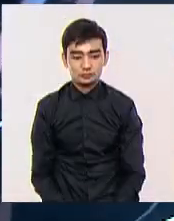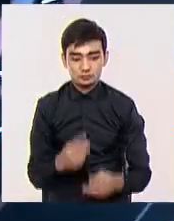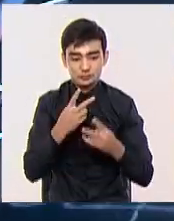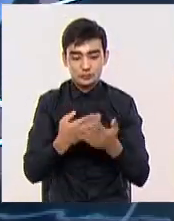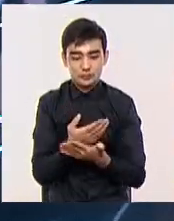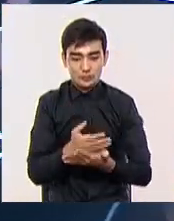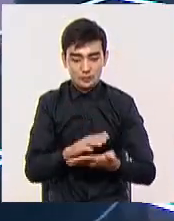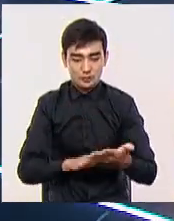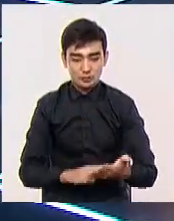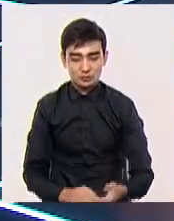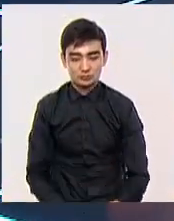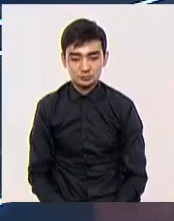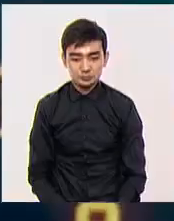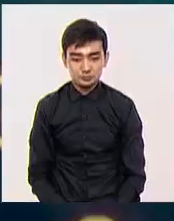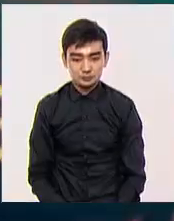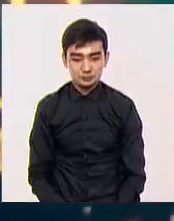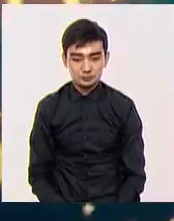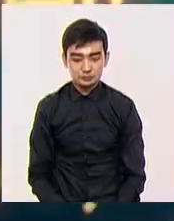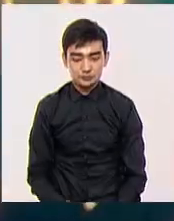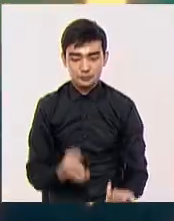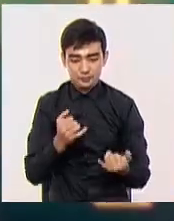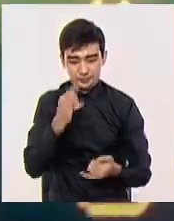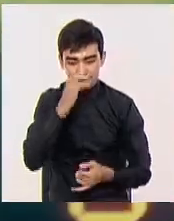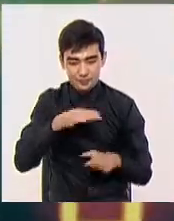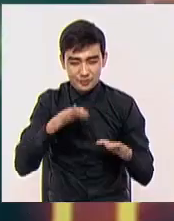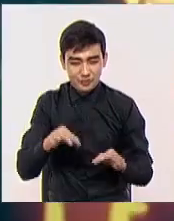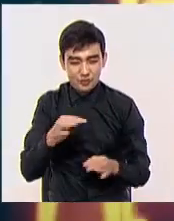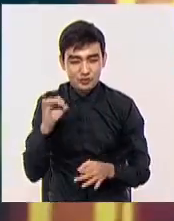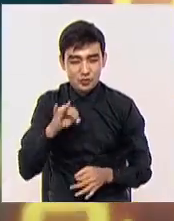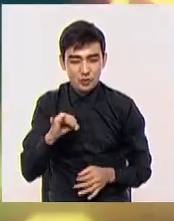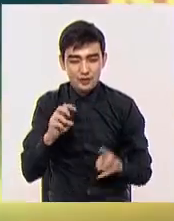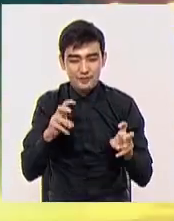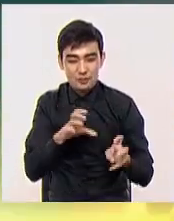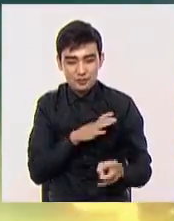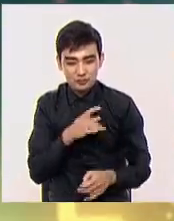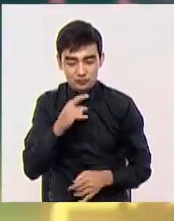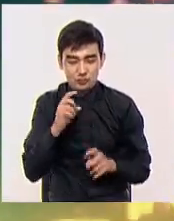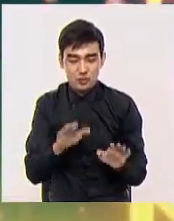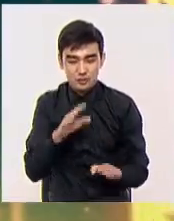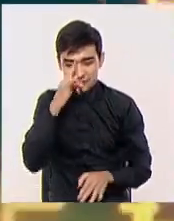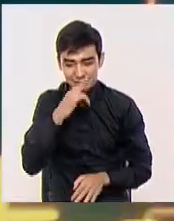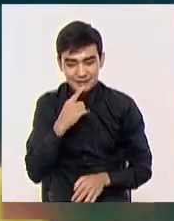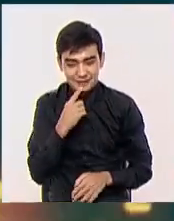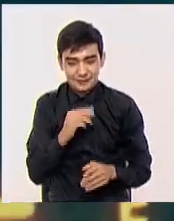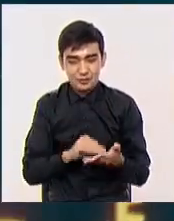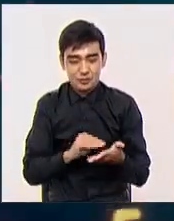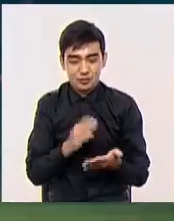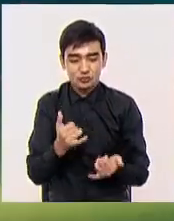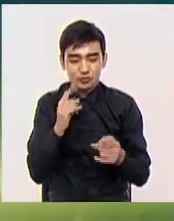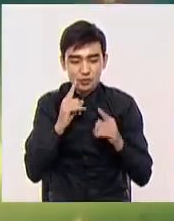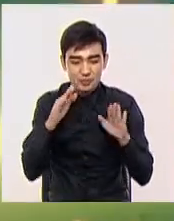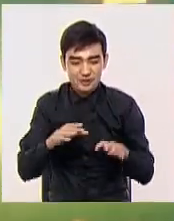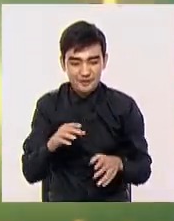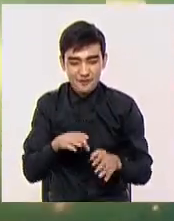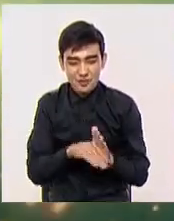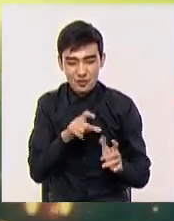Тікелей эфирде информ бюро. Енді елді мекендердің тарихи атаулары тек қана қазақ тілінде жазылады. Бүгін мәжіліс депутаттары